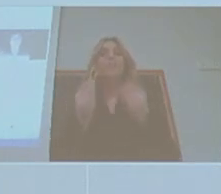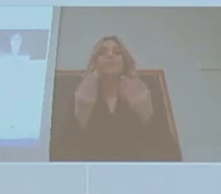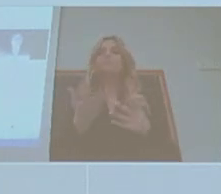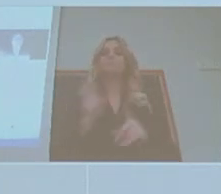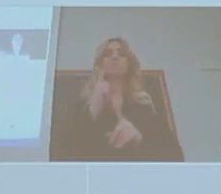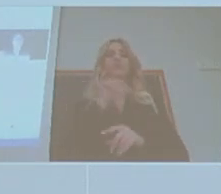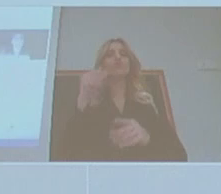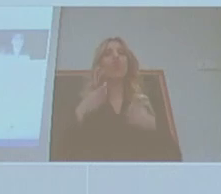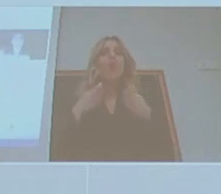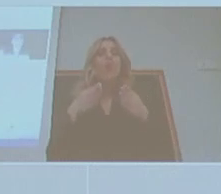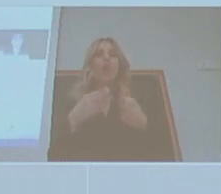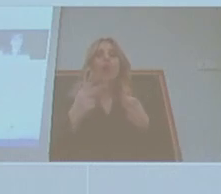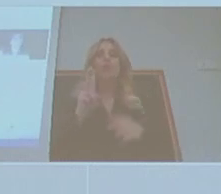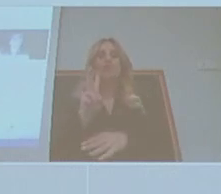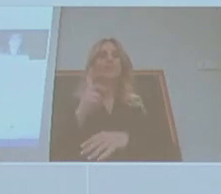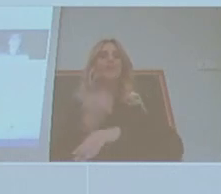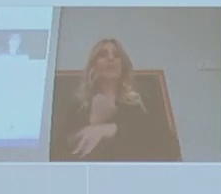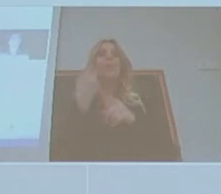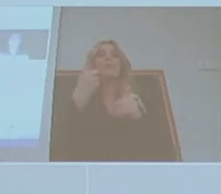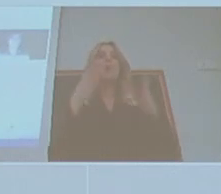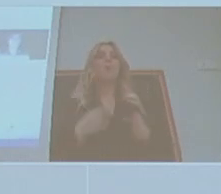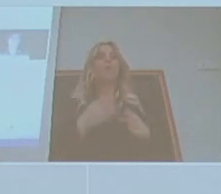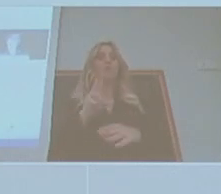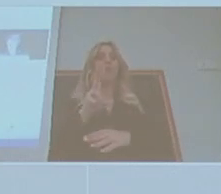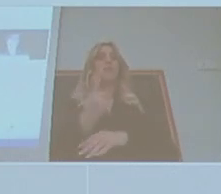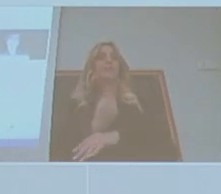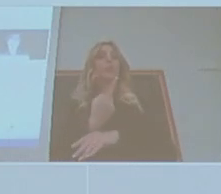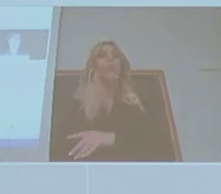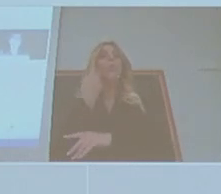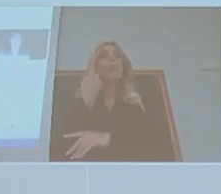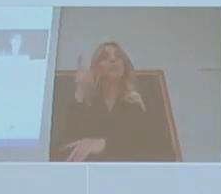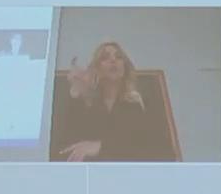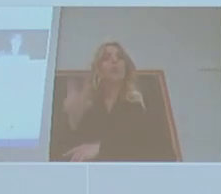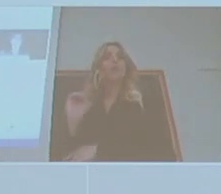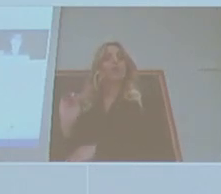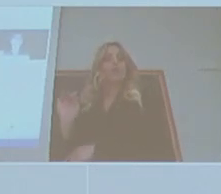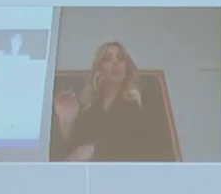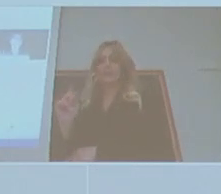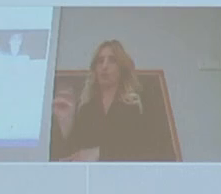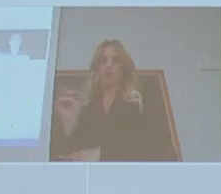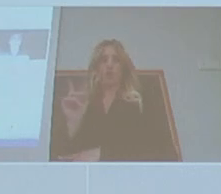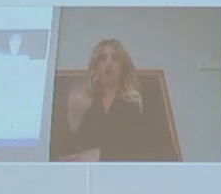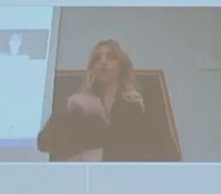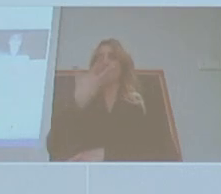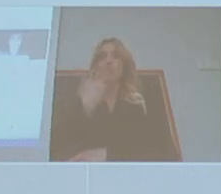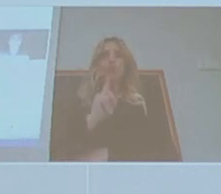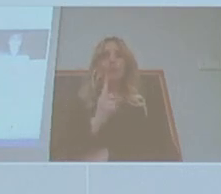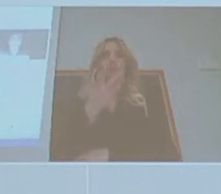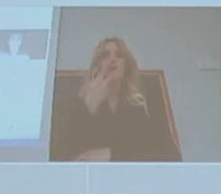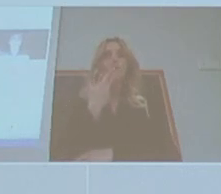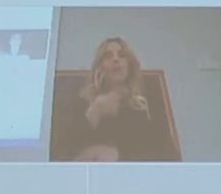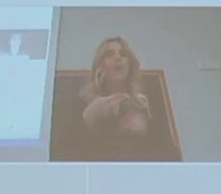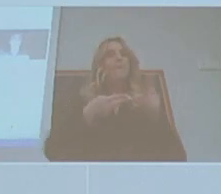corso di 20 ore, un modulo di 20 ore ad un unico docente, bensì fare più